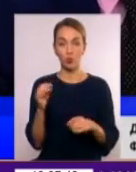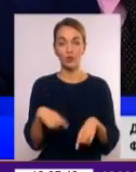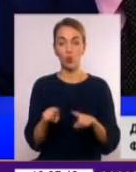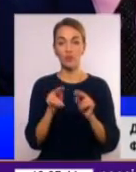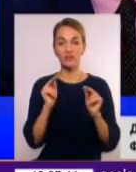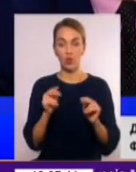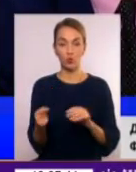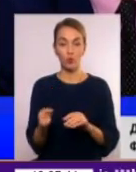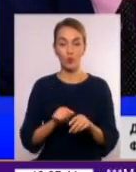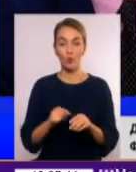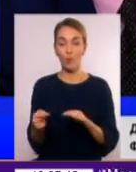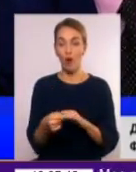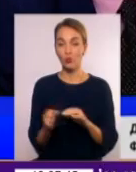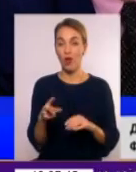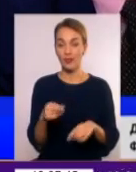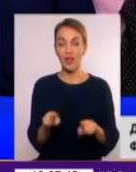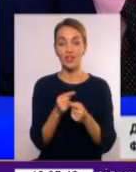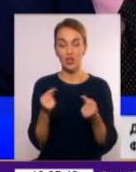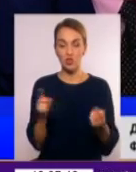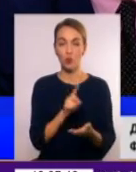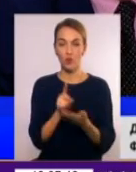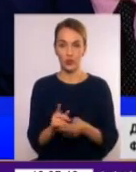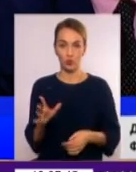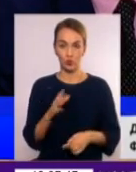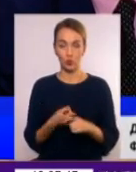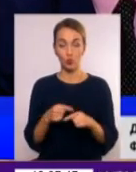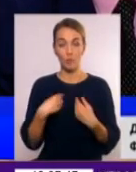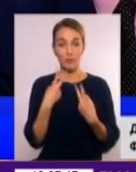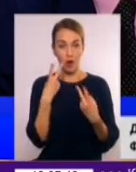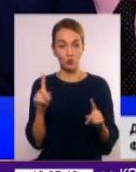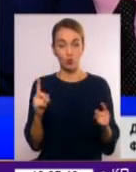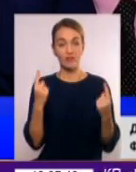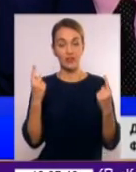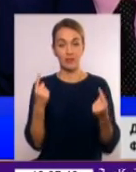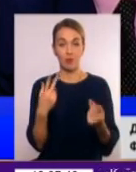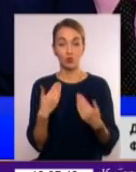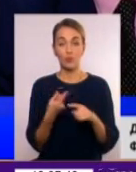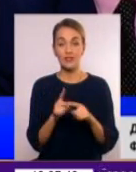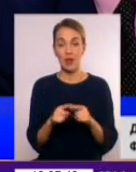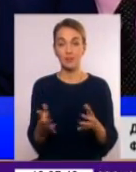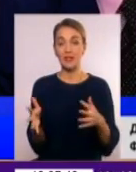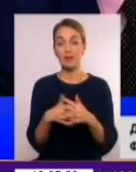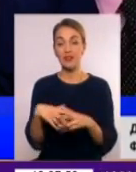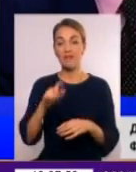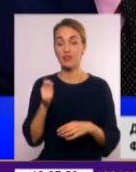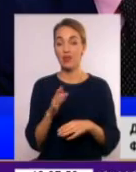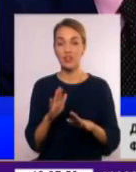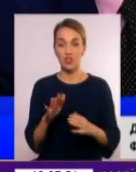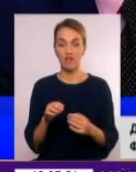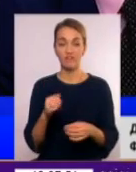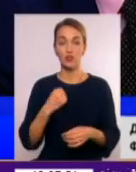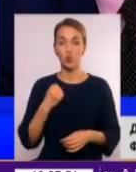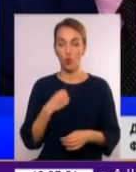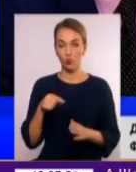відверту пропаганду, але якісь такі речі вони повинні бути. Тому що ми ж бачимо, що за великим рахунком ця гібридна війна, вона не лише військову складову